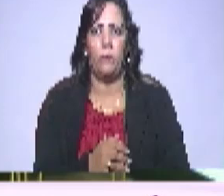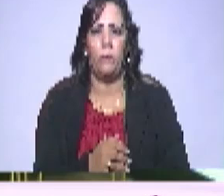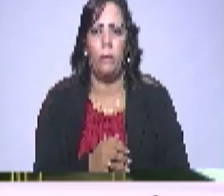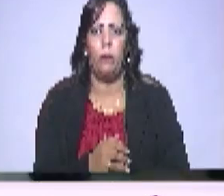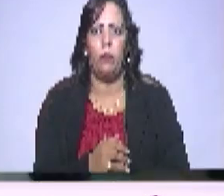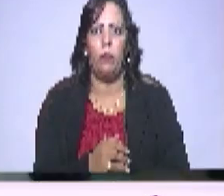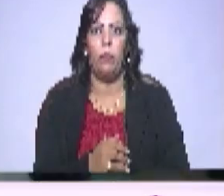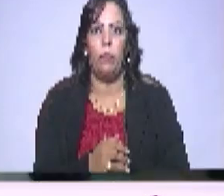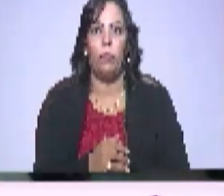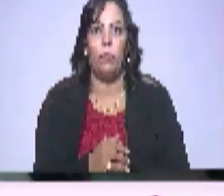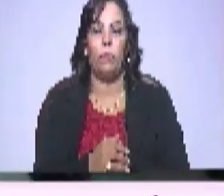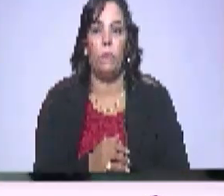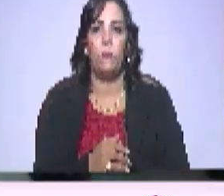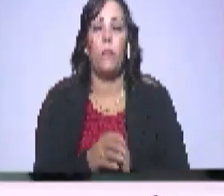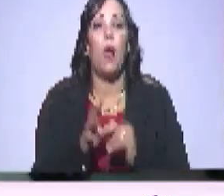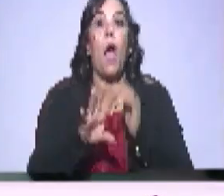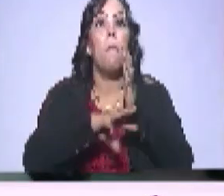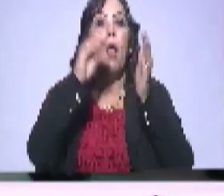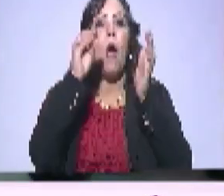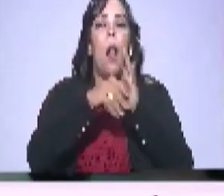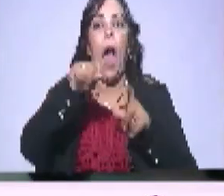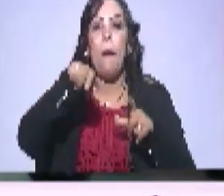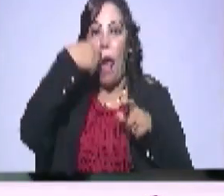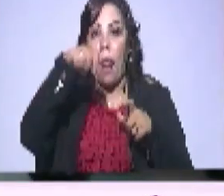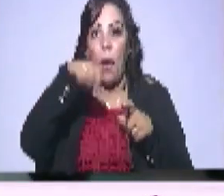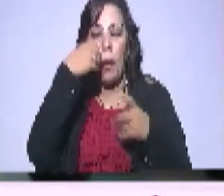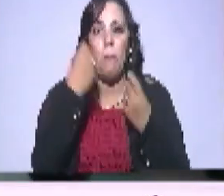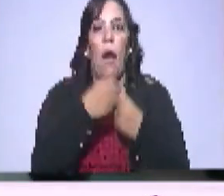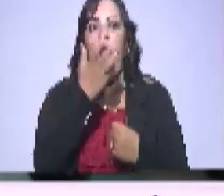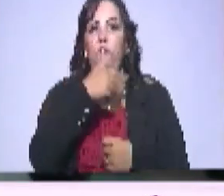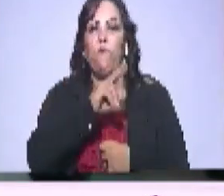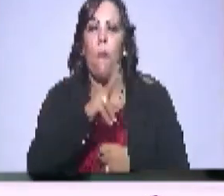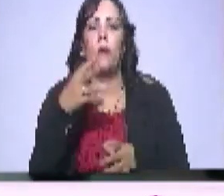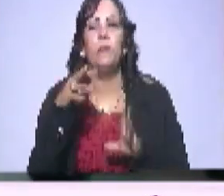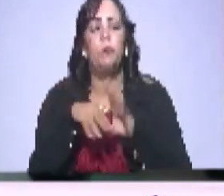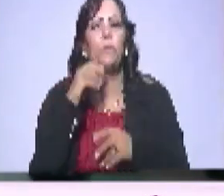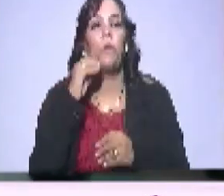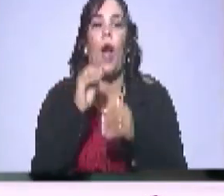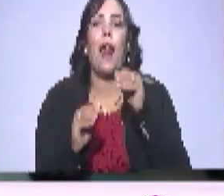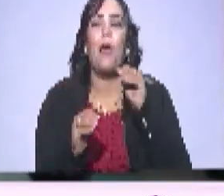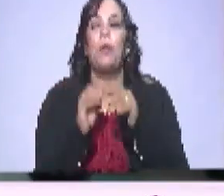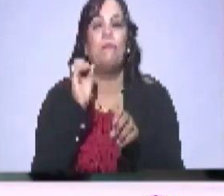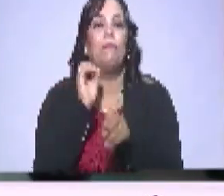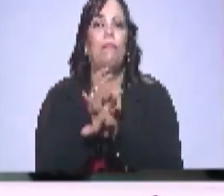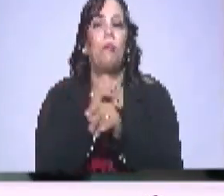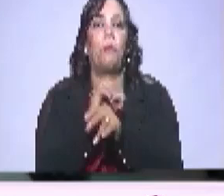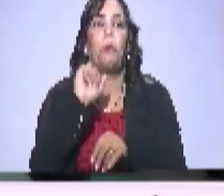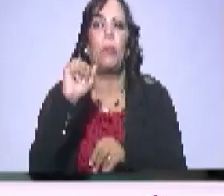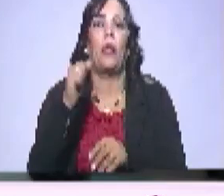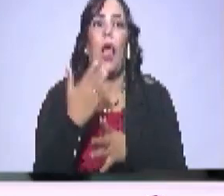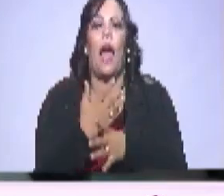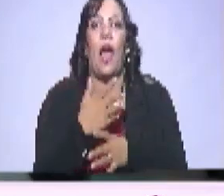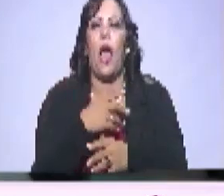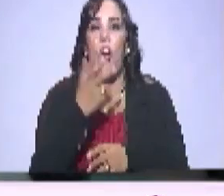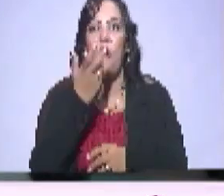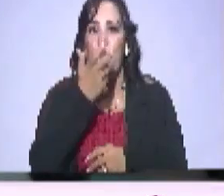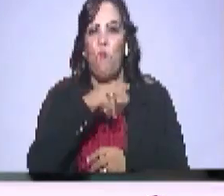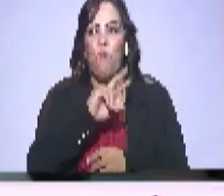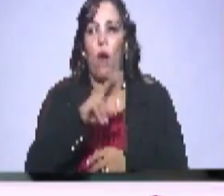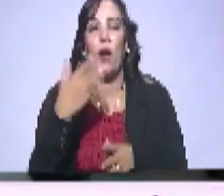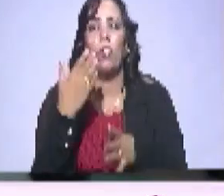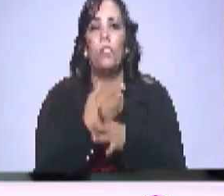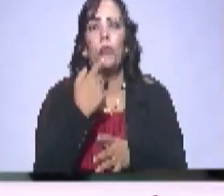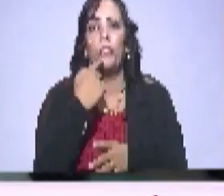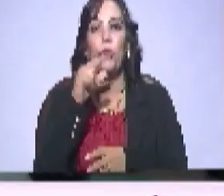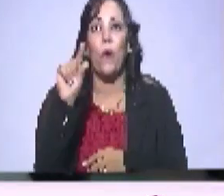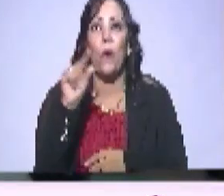الحلو اللي ما تابعش معانا من بدايه الحلقه، عملنا المهلبيه بالفواكه ونقدر نلونها باي لون من لون الفاكهه. يعني الشيف اخذ من